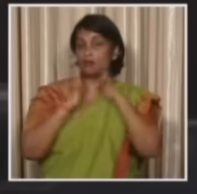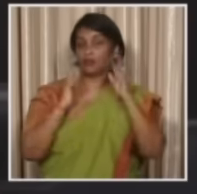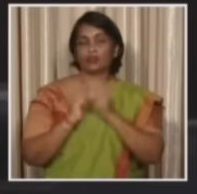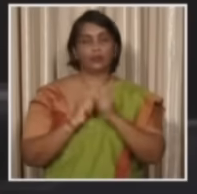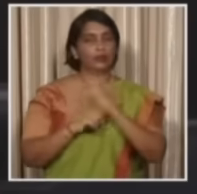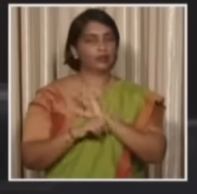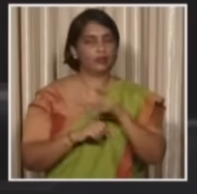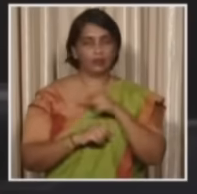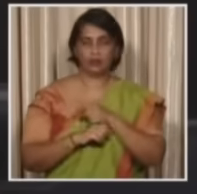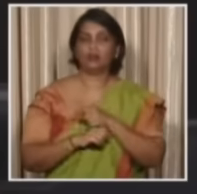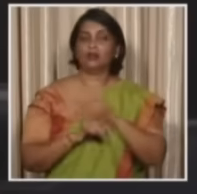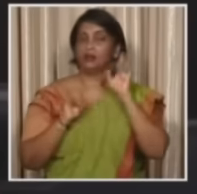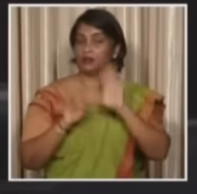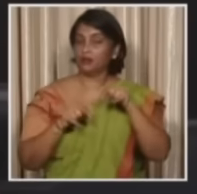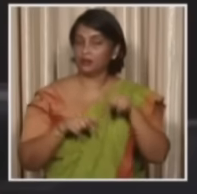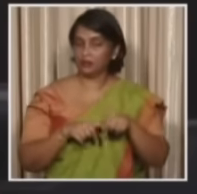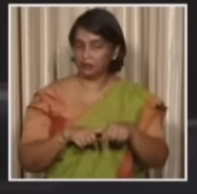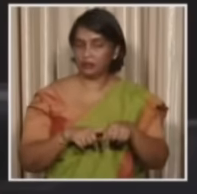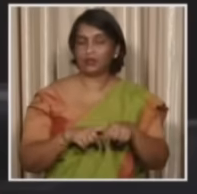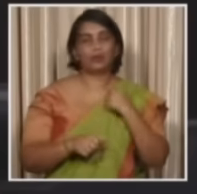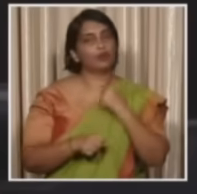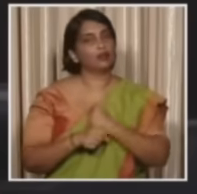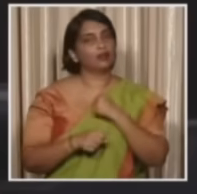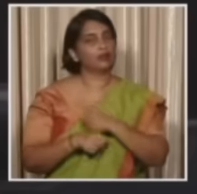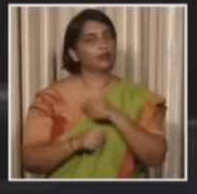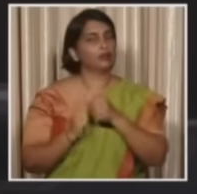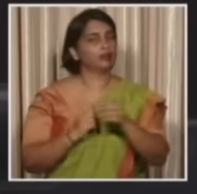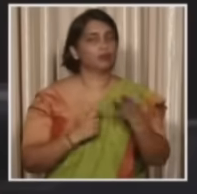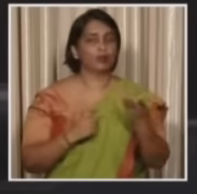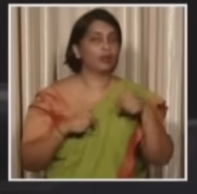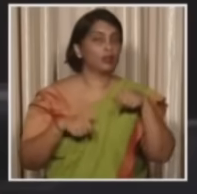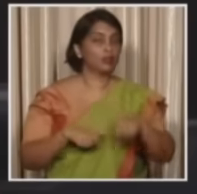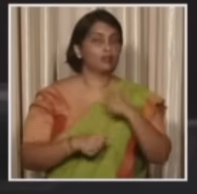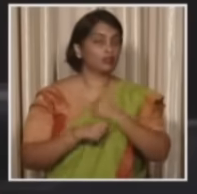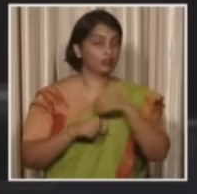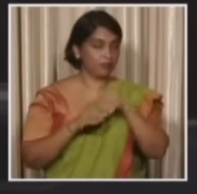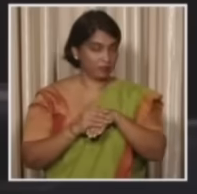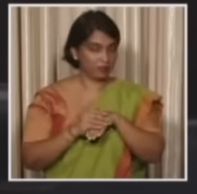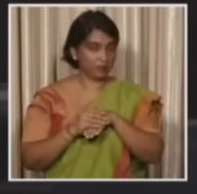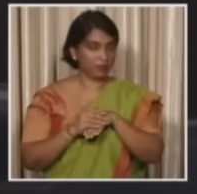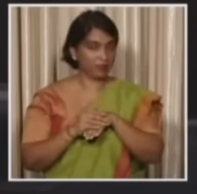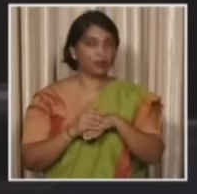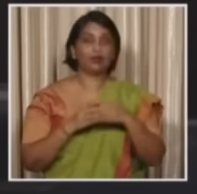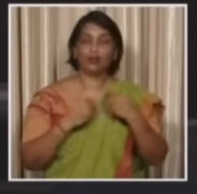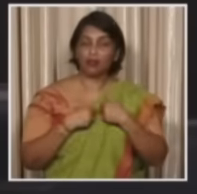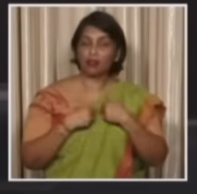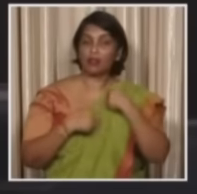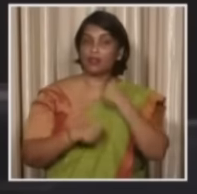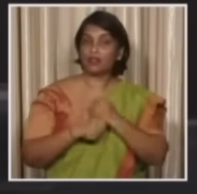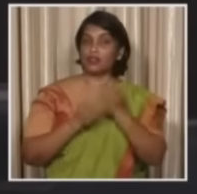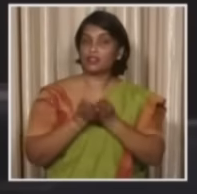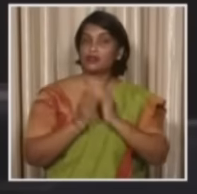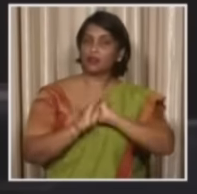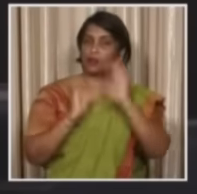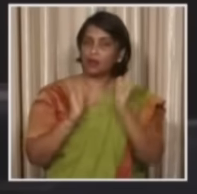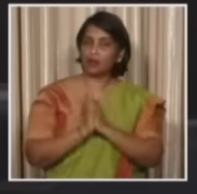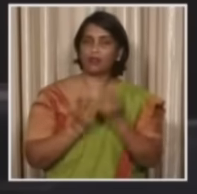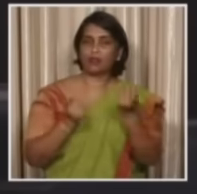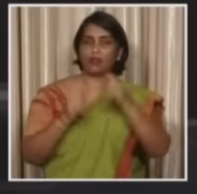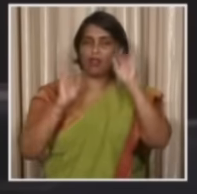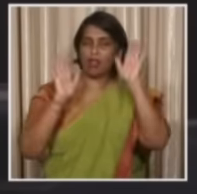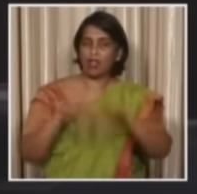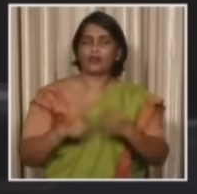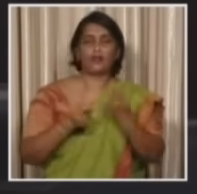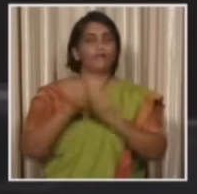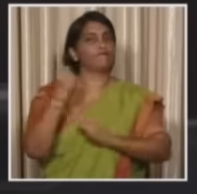කෙරුවාවකින් නෙමෙයි. ඉතින් අද මේ ආණ්ඩුව මොකද්ද කරන්නේ? මේ ආණ්ඩුව කරන්නේ අපේ තියෙන රාජ්‍ය සම්පත් ටික තව කුණුකොල්ලට විකුණලා දාන